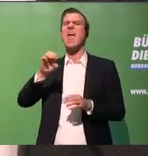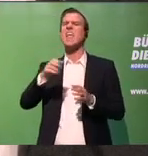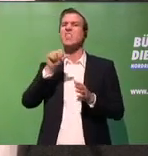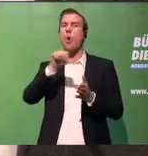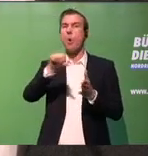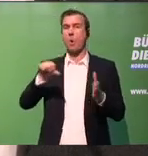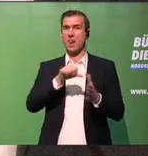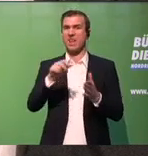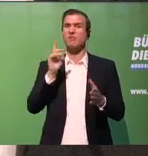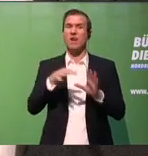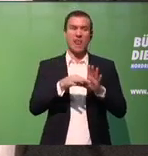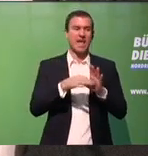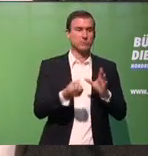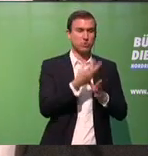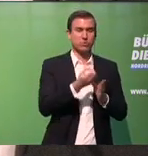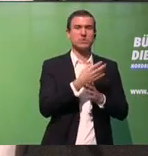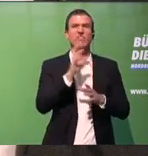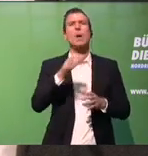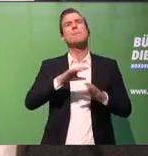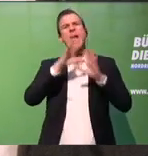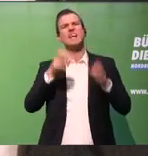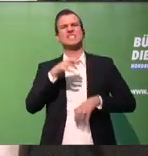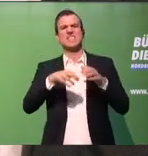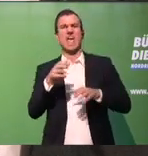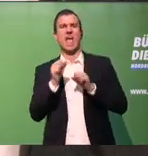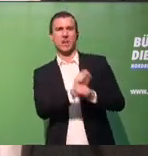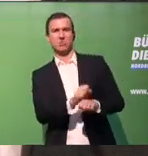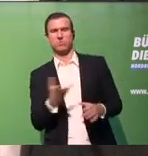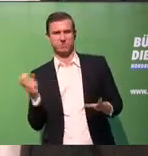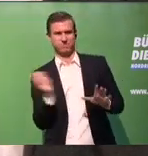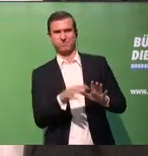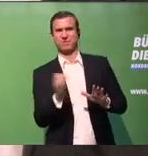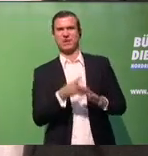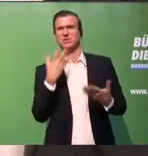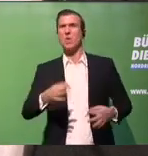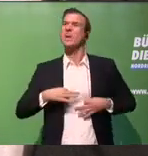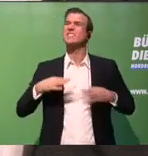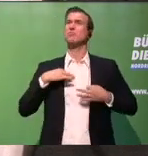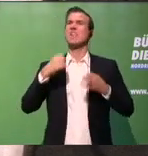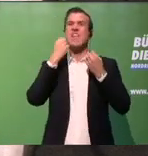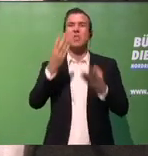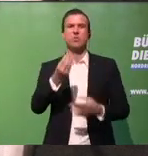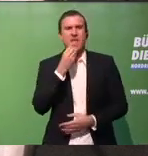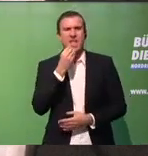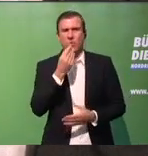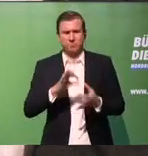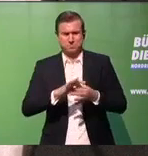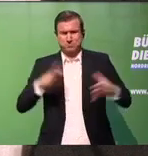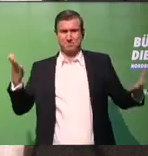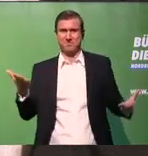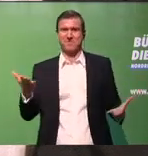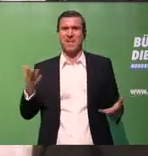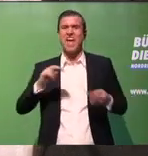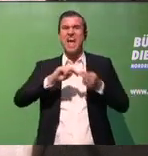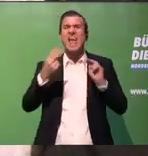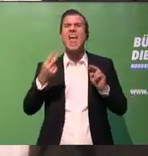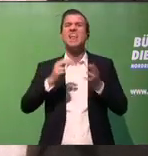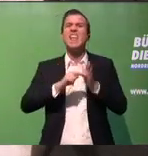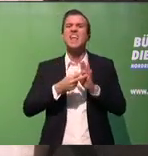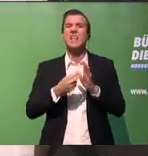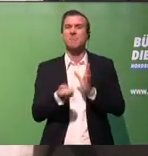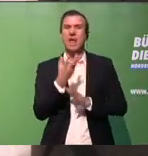und für Fleischproduktion aus der Massentierhaltung. Alles jenseits einer gesunden und natürlichen Ernährung. Gentechnikpflanzen braucht kein